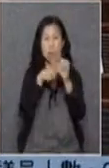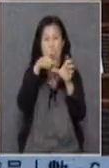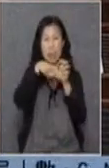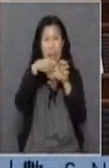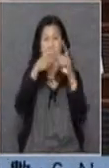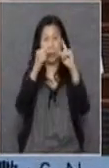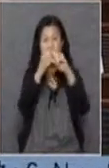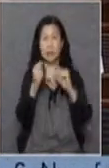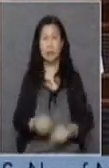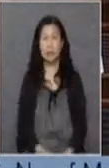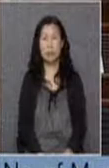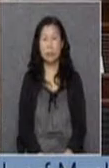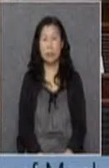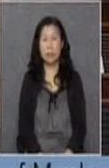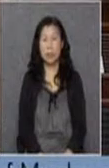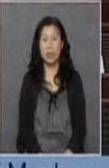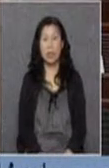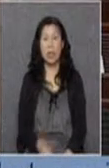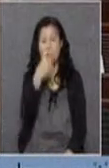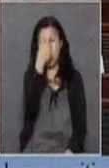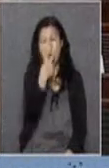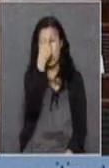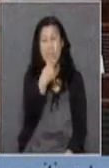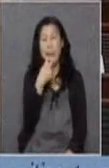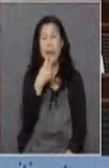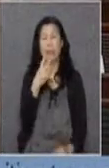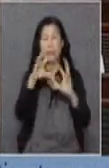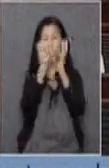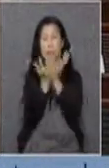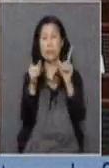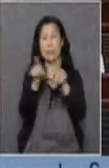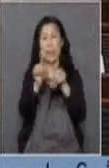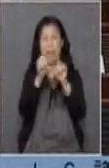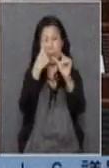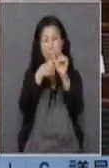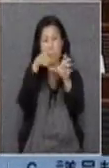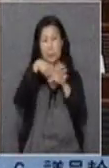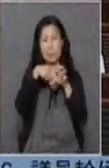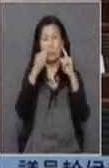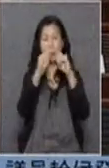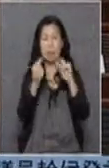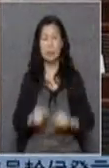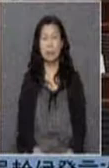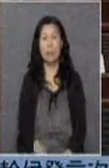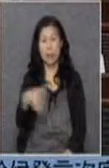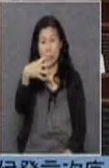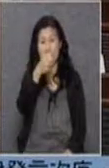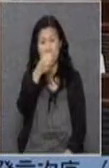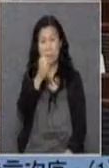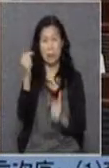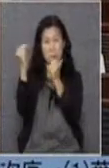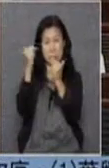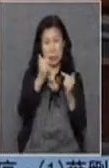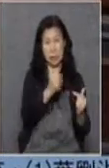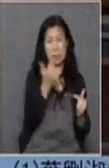士，最苦的群體亦都是中產人士。主席，截至到去